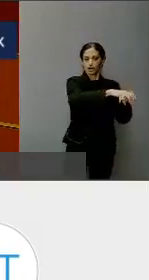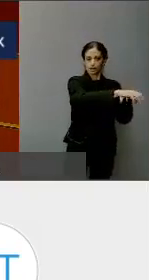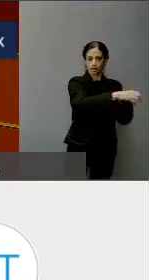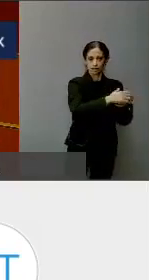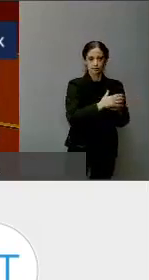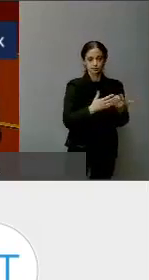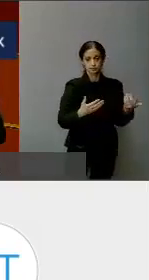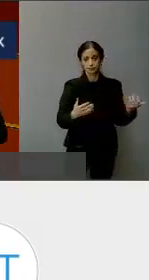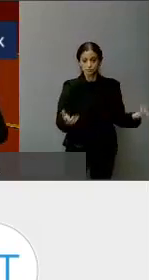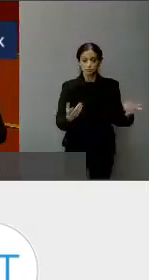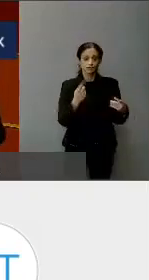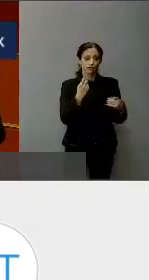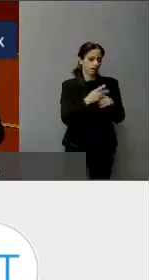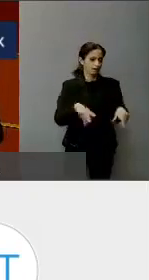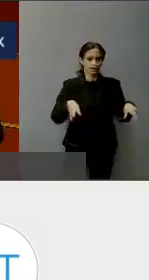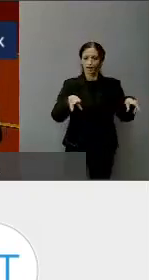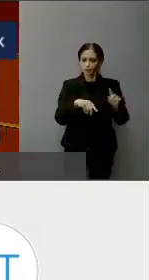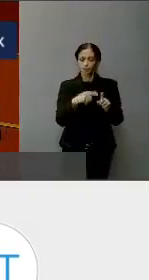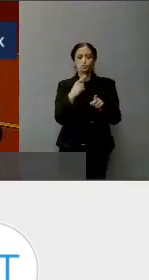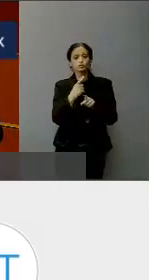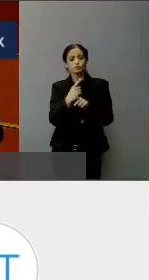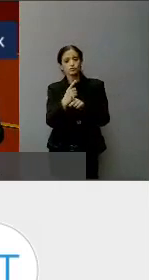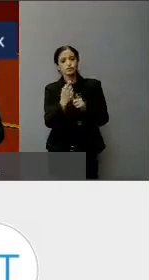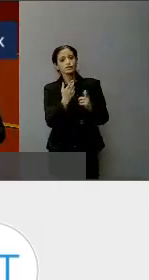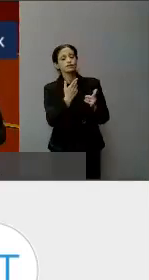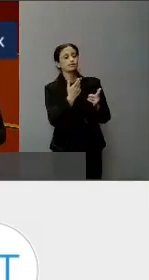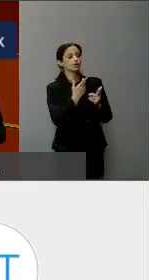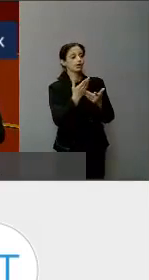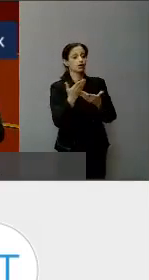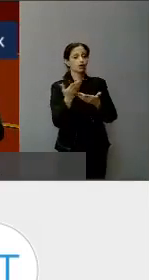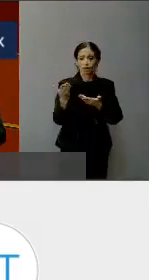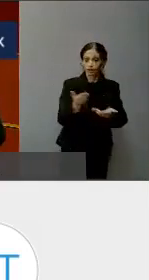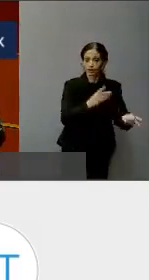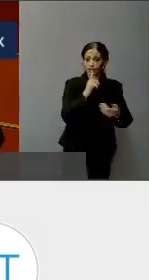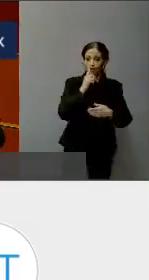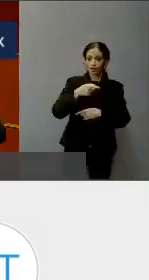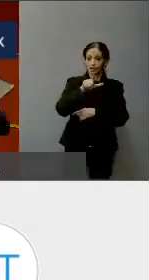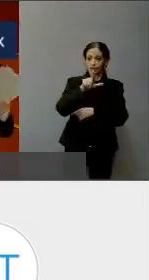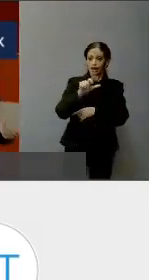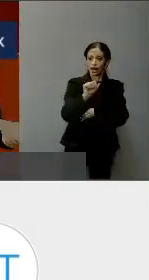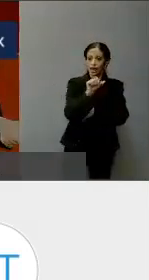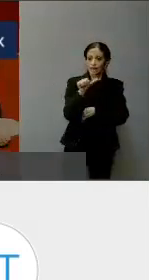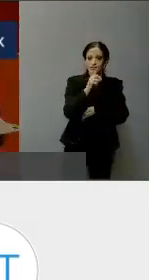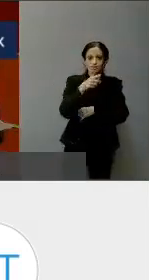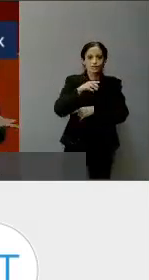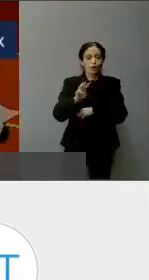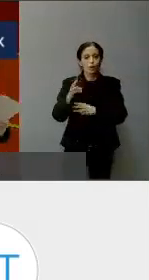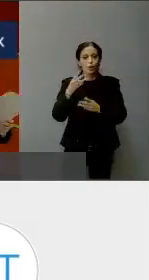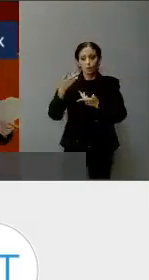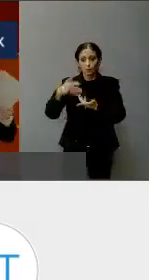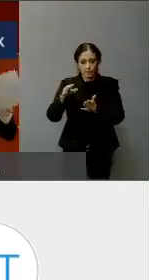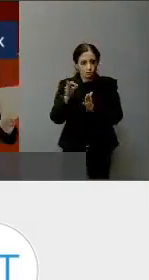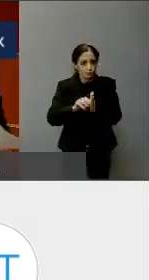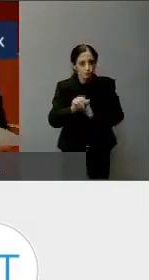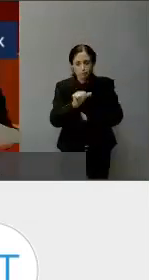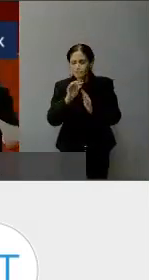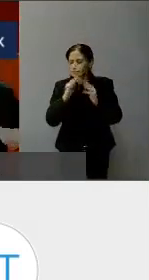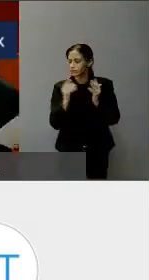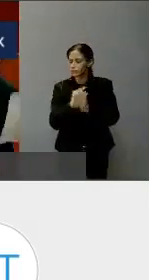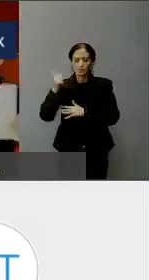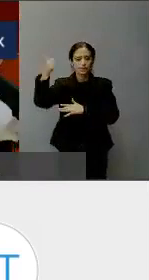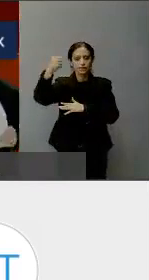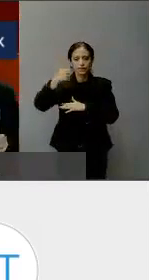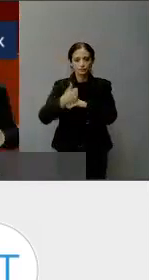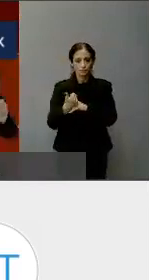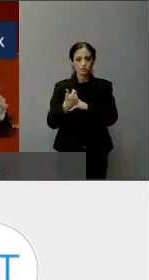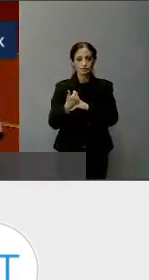avrebbero dovuto l'ho già detto e lo ripeto lo avrebbero dovuto invitare a glasgow il sindaco adesso recenti ospitare questo principio perché sarebbe primi nel mondo è stato efficace di primate